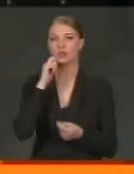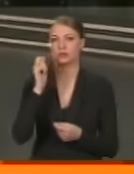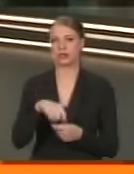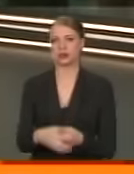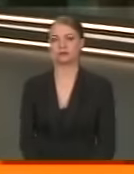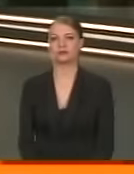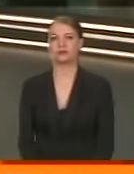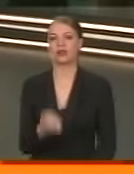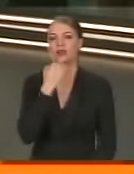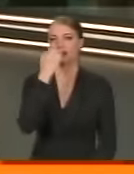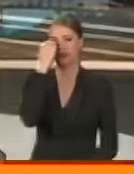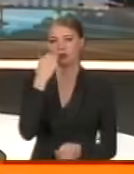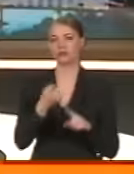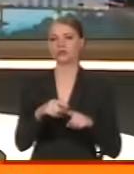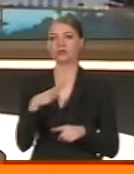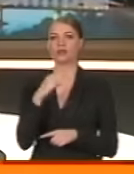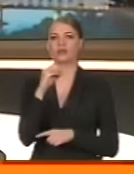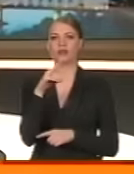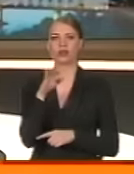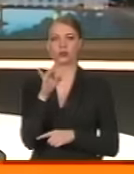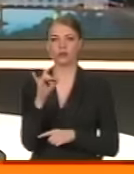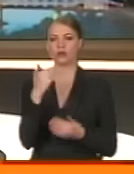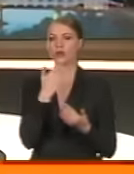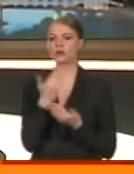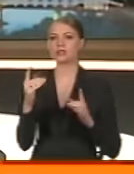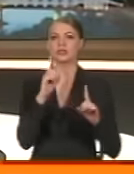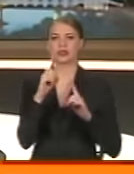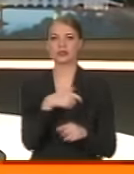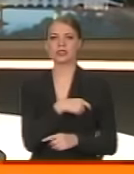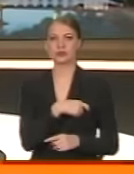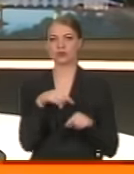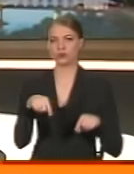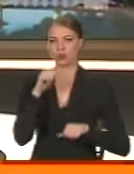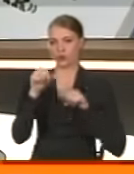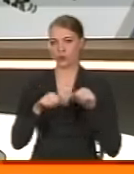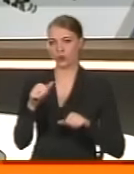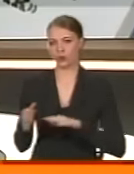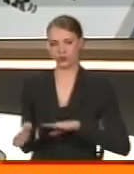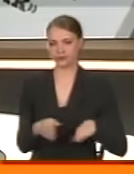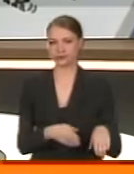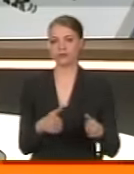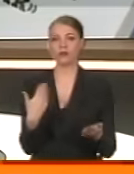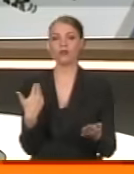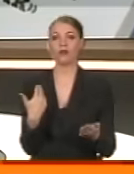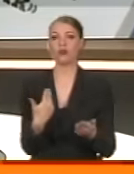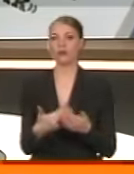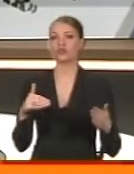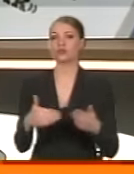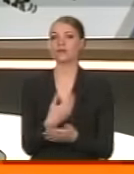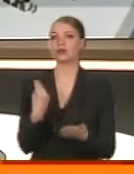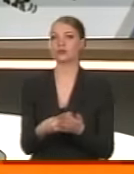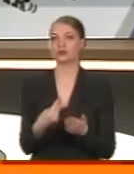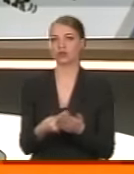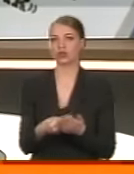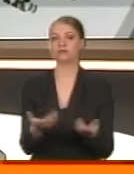Віто. Євгенія, дякую тобі. Це була Євгенія Токар і останнє засідання депутатів цього року. Отже, новий